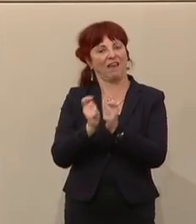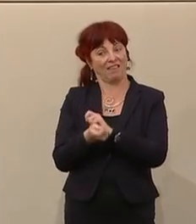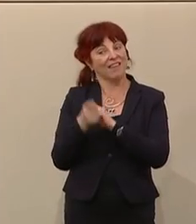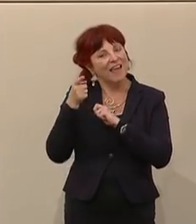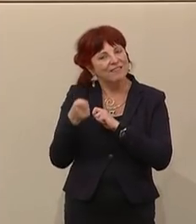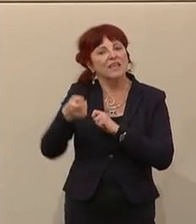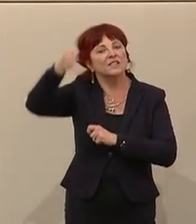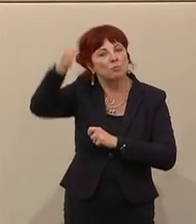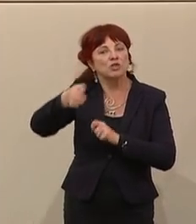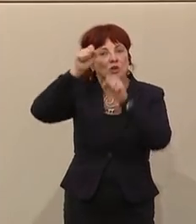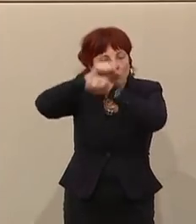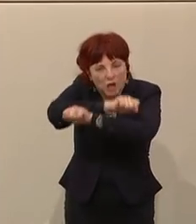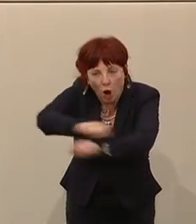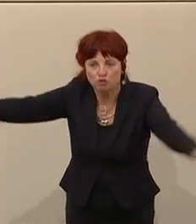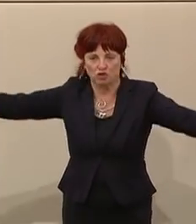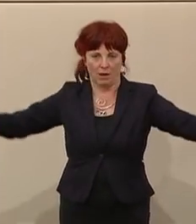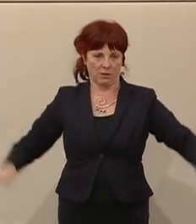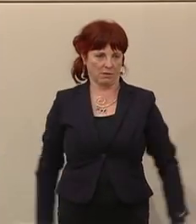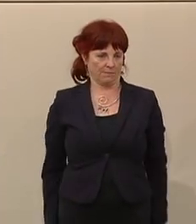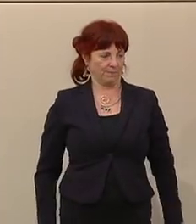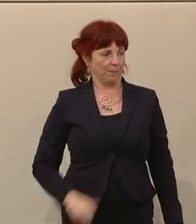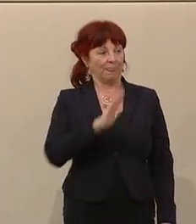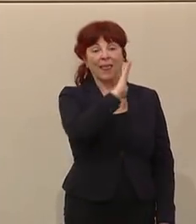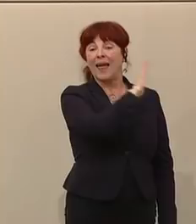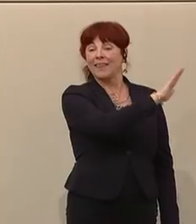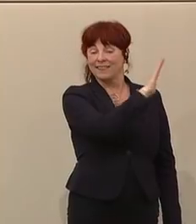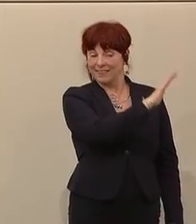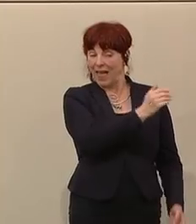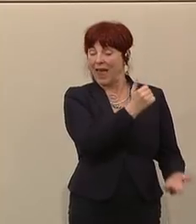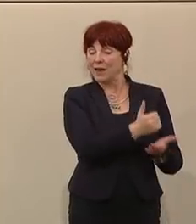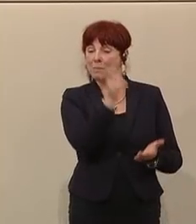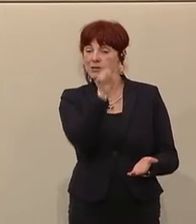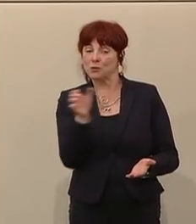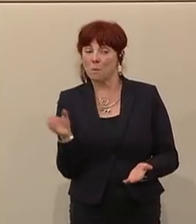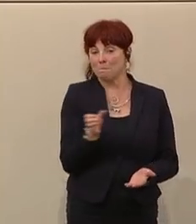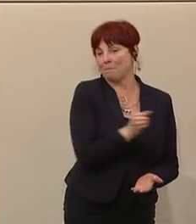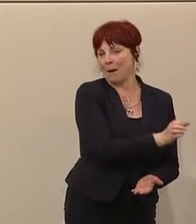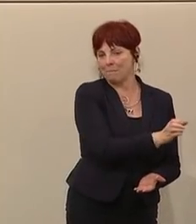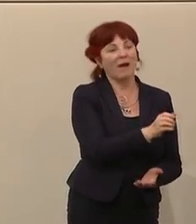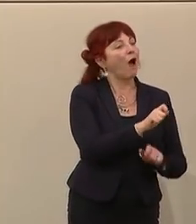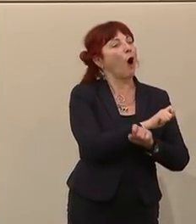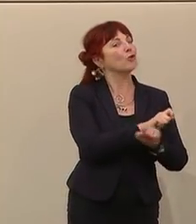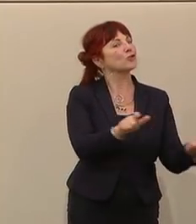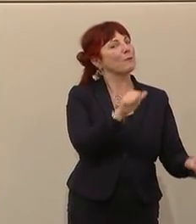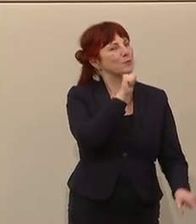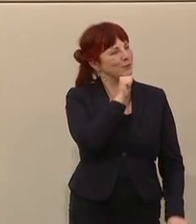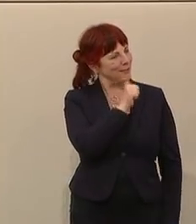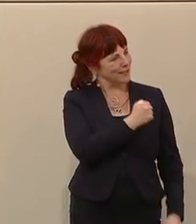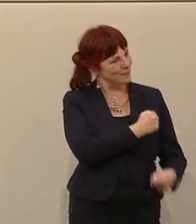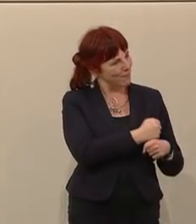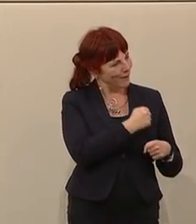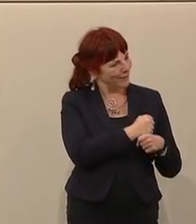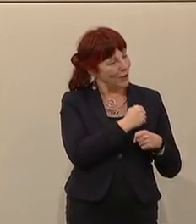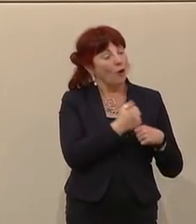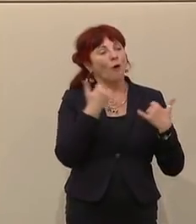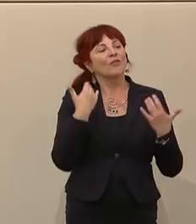Position auszuschreiben. Ihr Günstling im Amt war Ihnen diese Ausschreibung nicht wert. Und wir haben deshalb heute